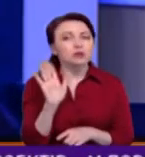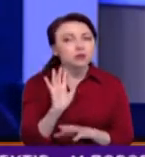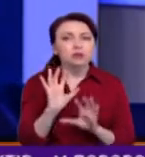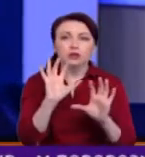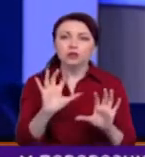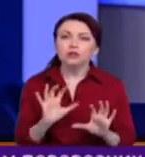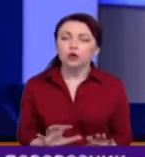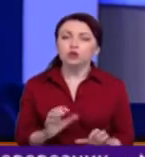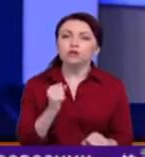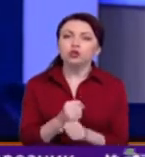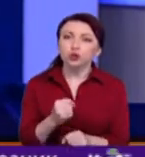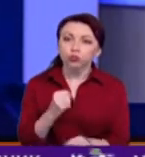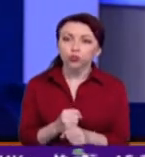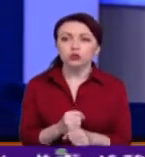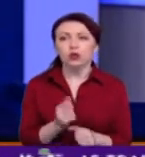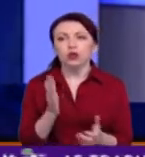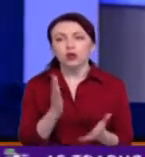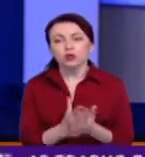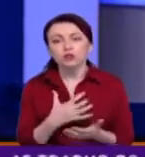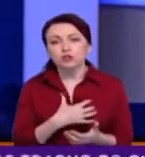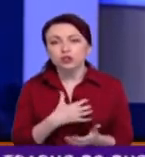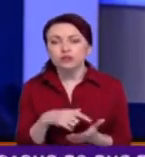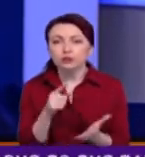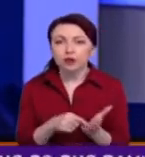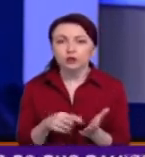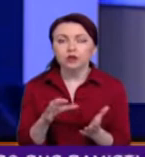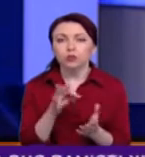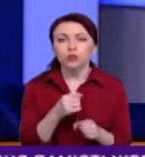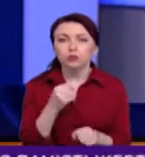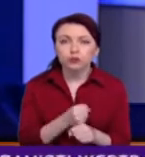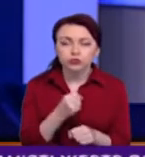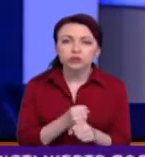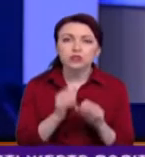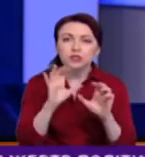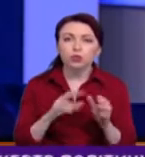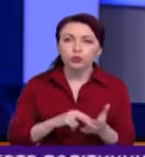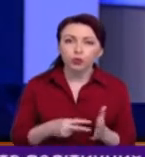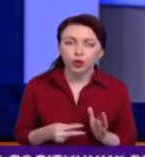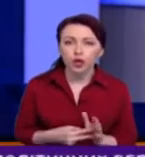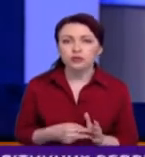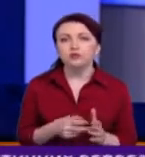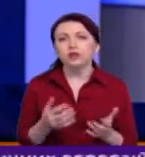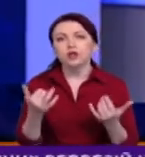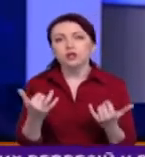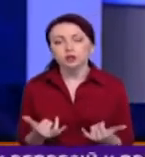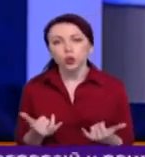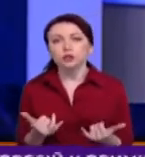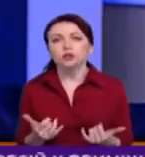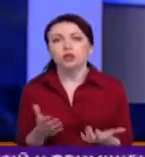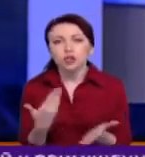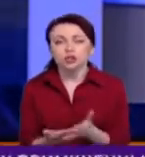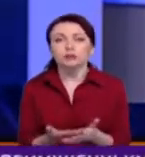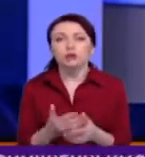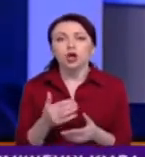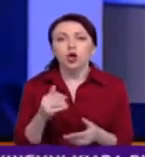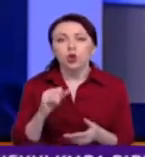є законодавча робота, є важливі питання по напрацюванню законопроєктів. І те, що сьогодні нарешті ми ухвалили в